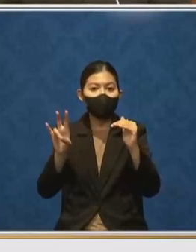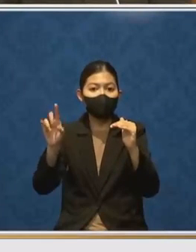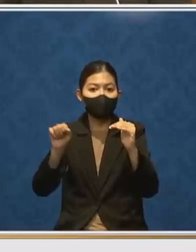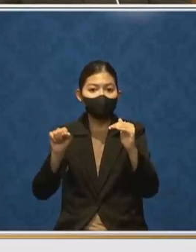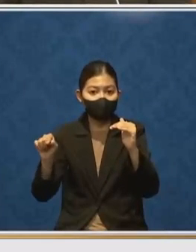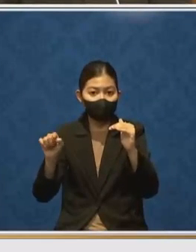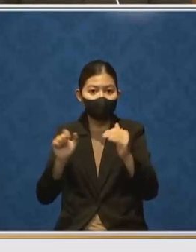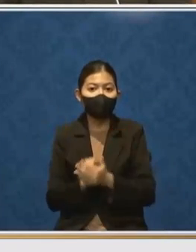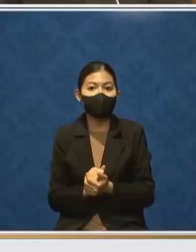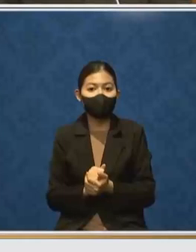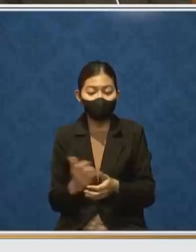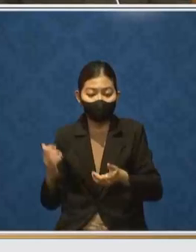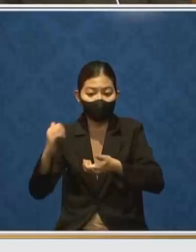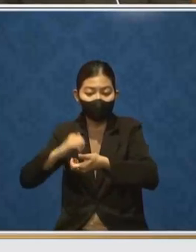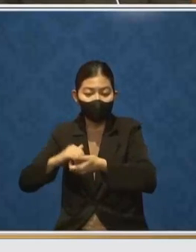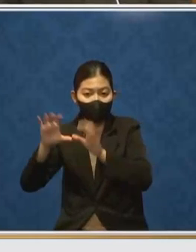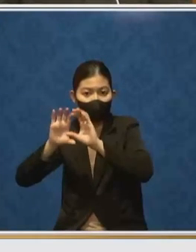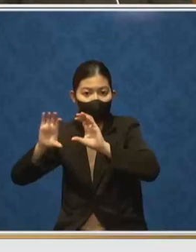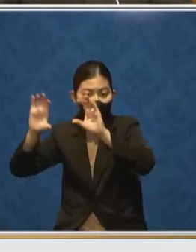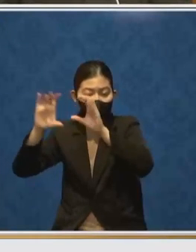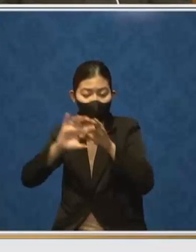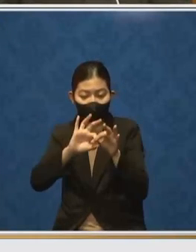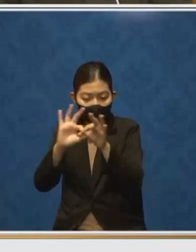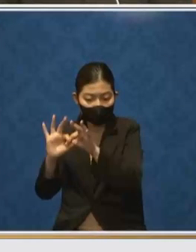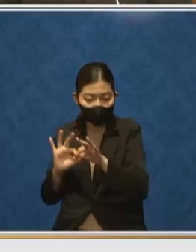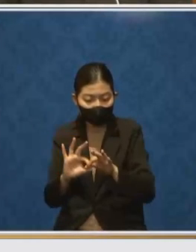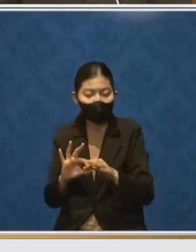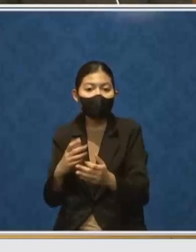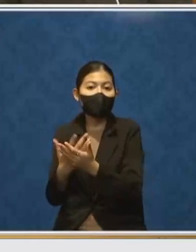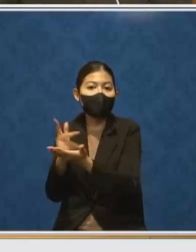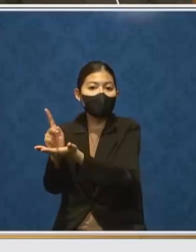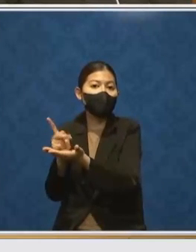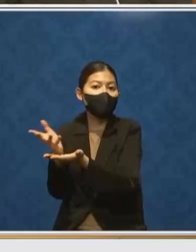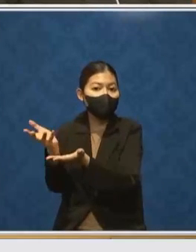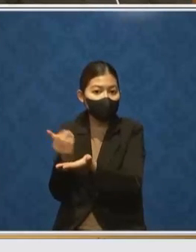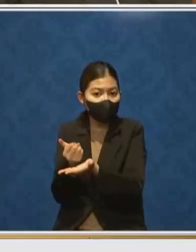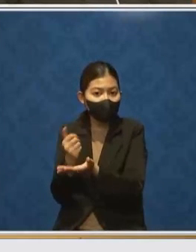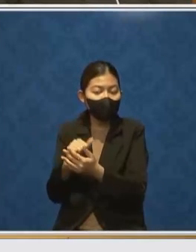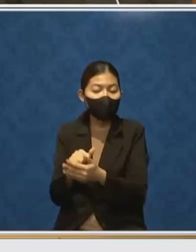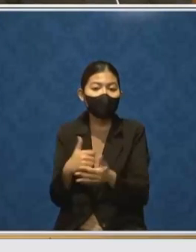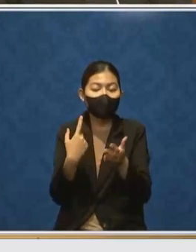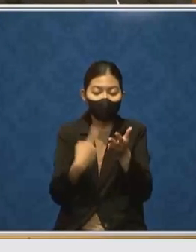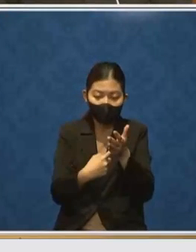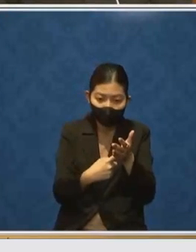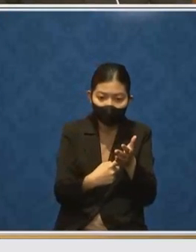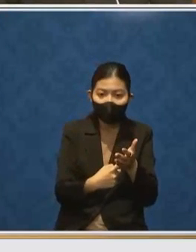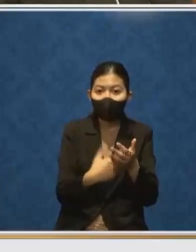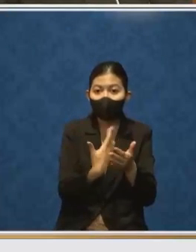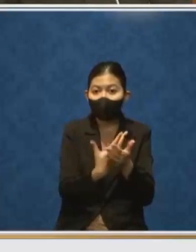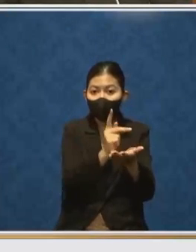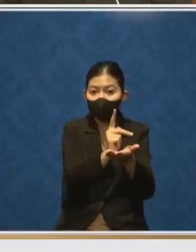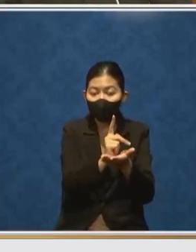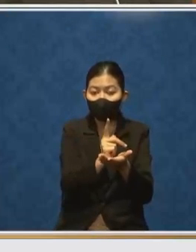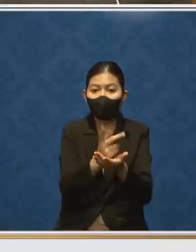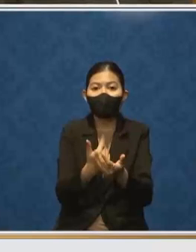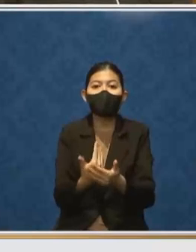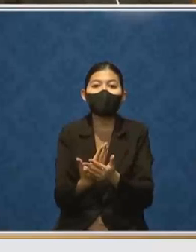กพันของรัฐบาลที่เกิดจากการกู้ยืมเงินโดยตรงและการค้ำประกันเงินกู้โดยรัฐบาลมีจำนวน